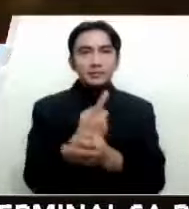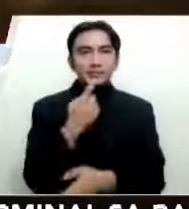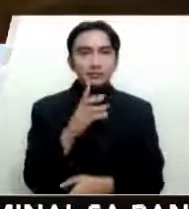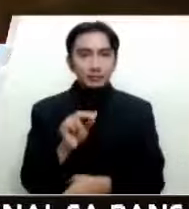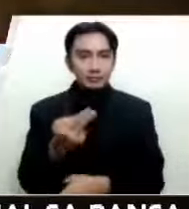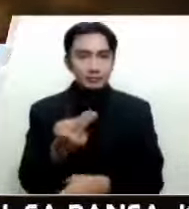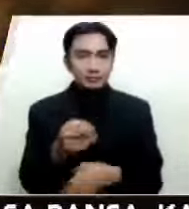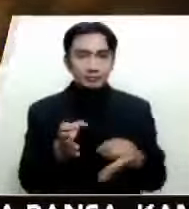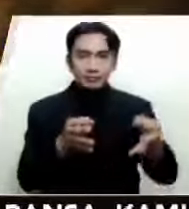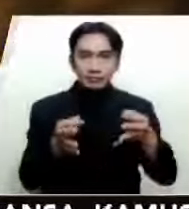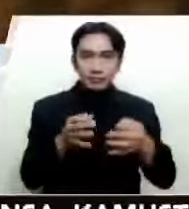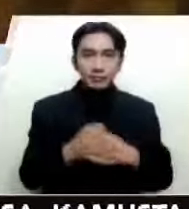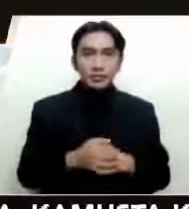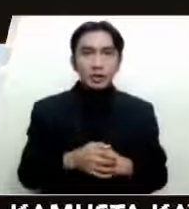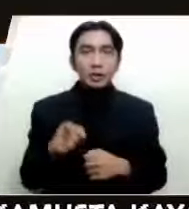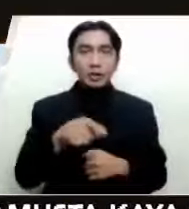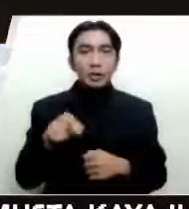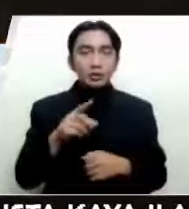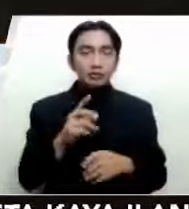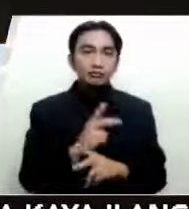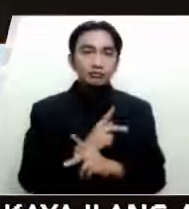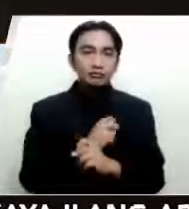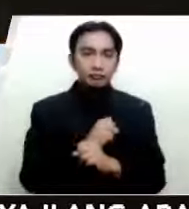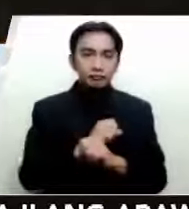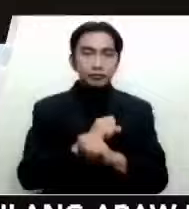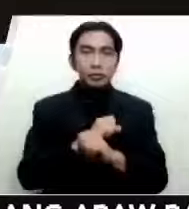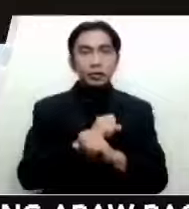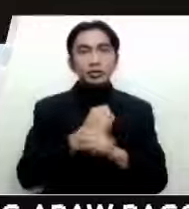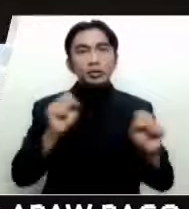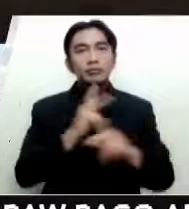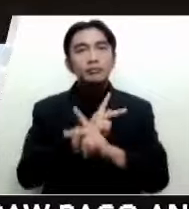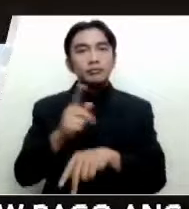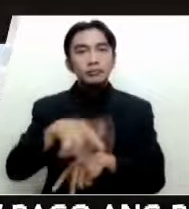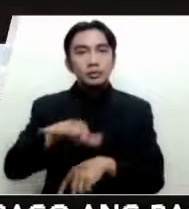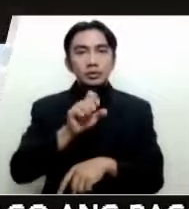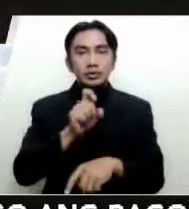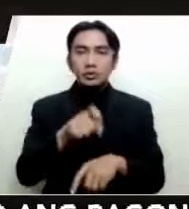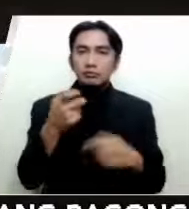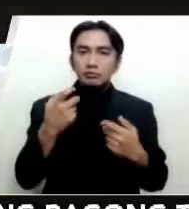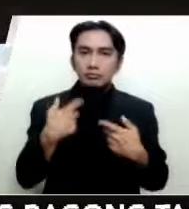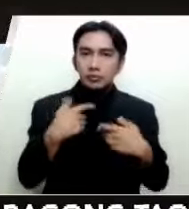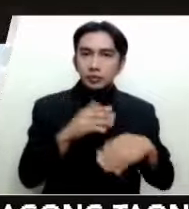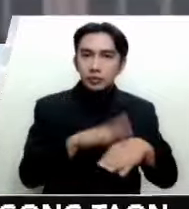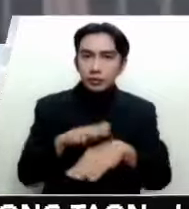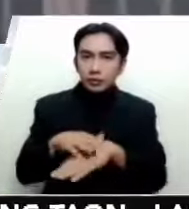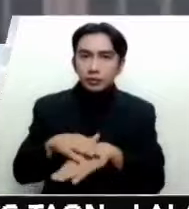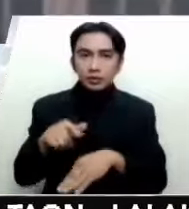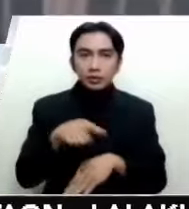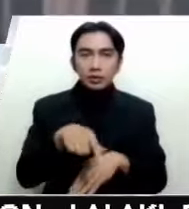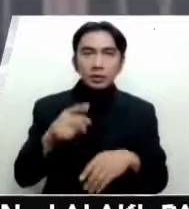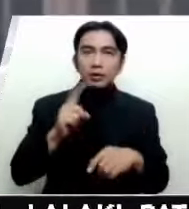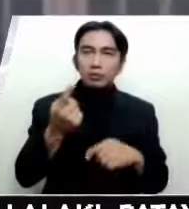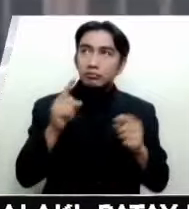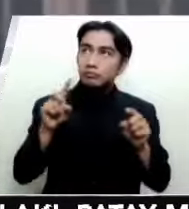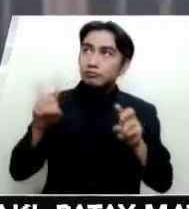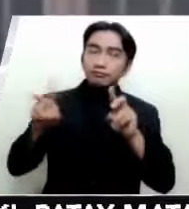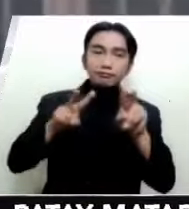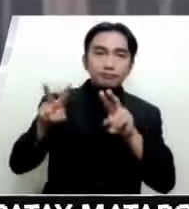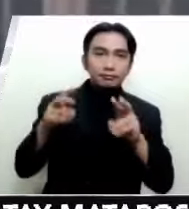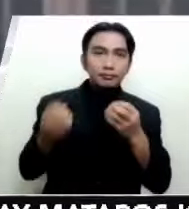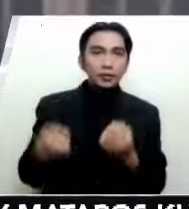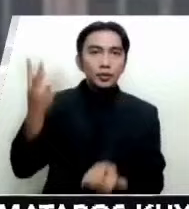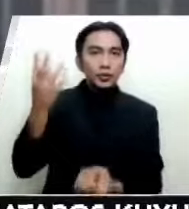sa pagsalubong ng bagong taon, ilang lokal na pamahalaan ang naghahanda ng community fireworks display. Gawa na lang tayo ng mga